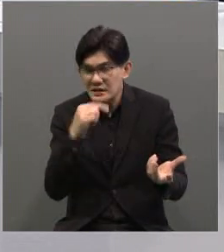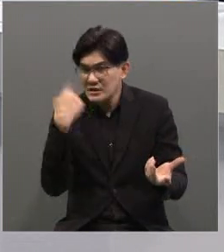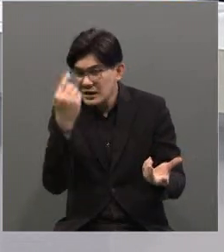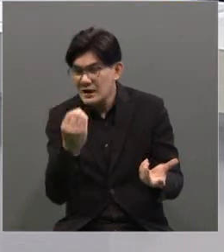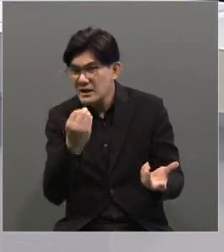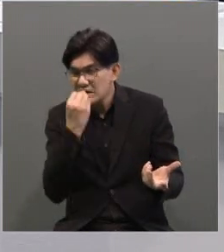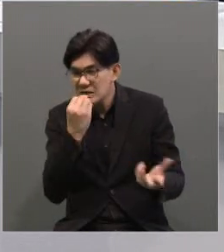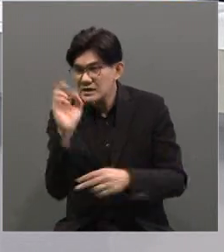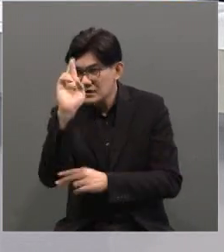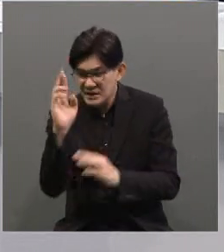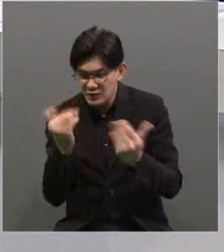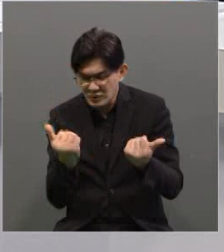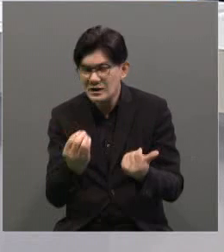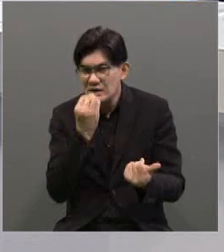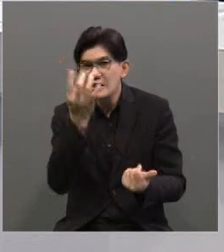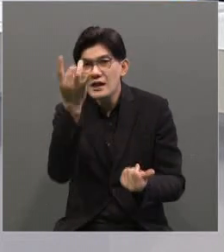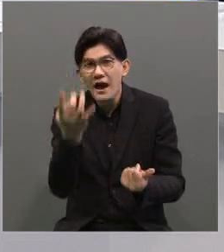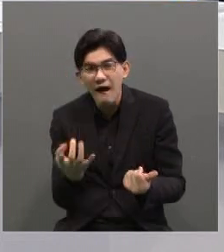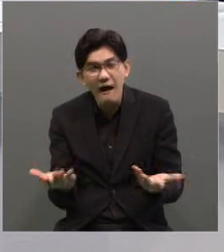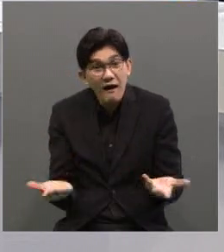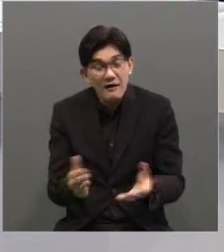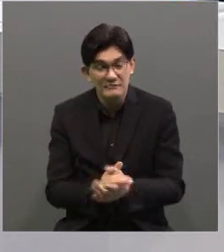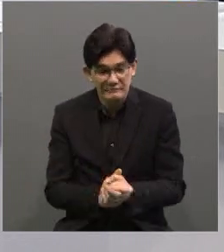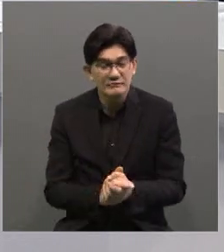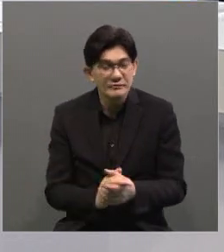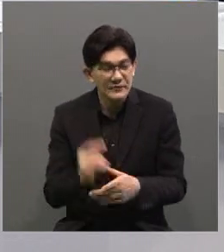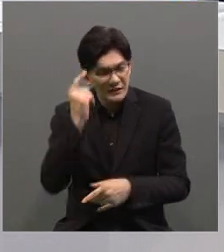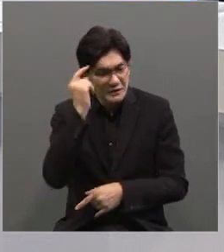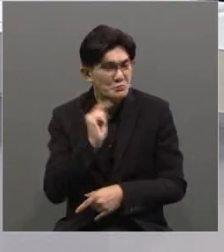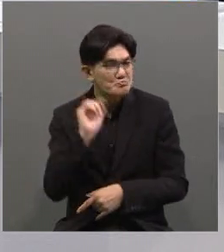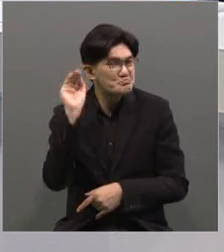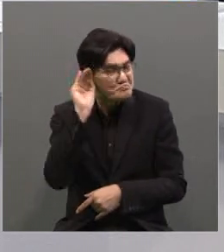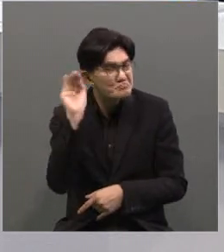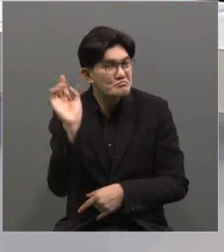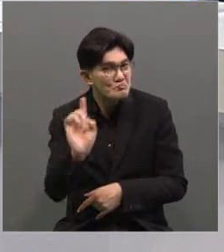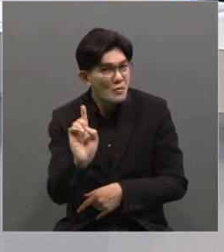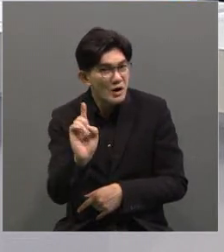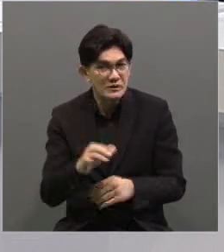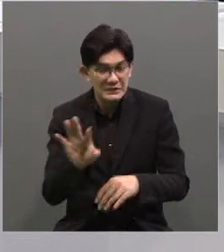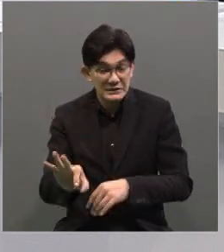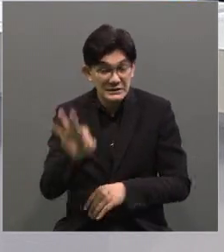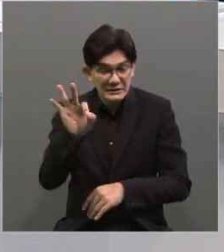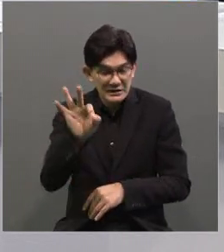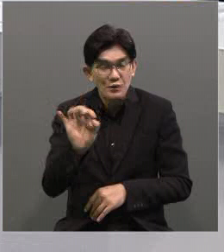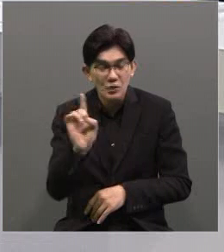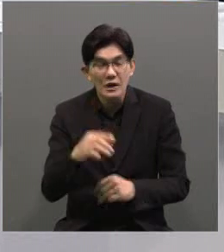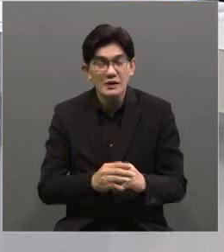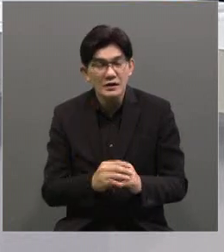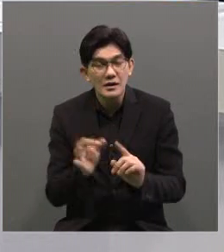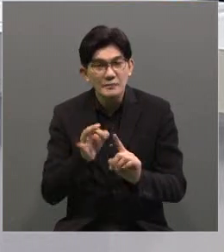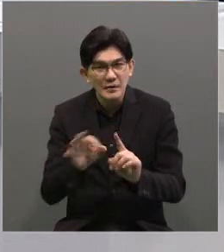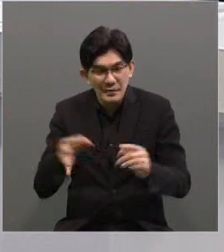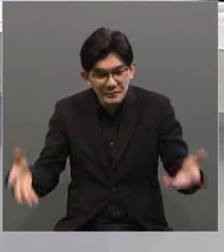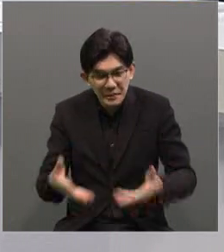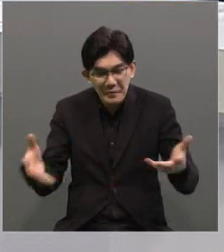างวันอยู่ส่งมาบอกกันหน่อยเที่ยงนี้คุณทานอะไร ใช่แต่ดิฉันเชื่อเลยนะคะว่าไม่ใครก็ใครจะต้องเลือกกะเพรา เม